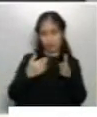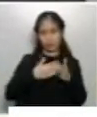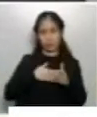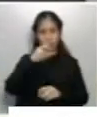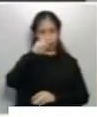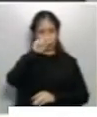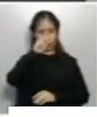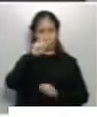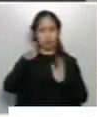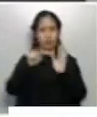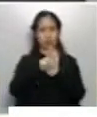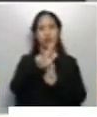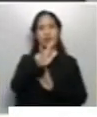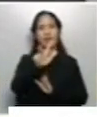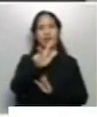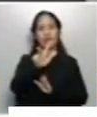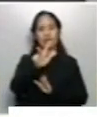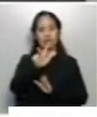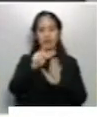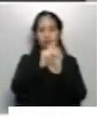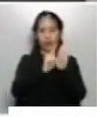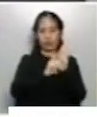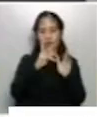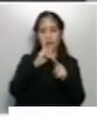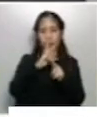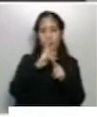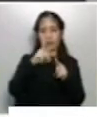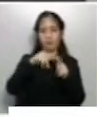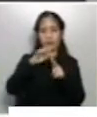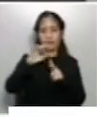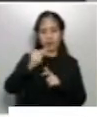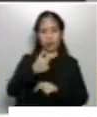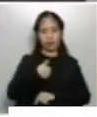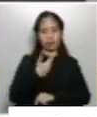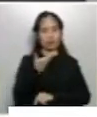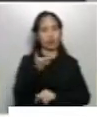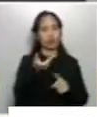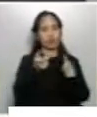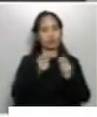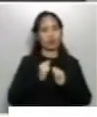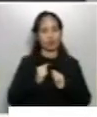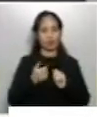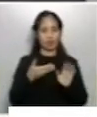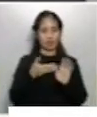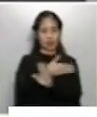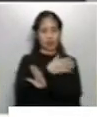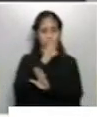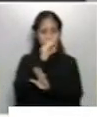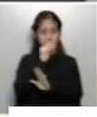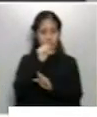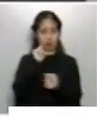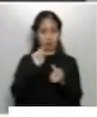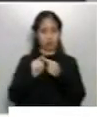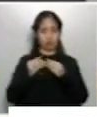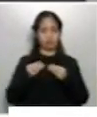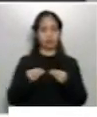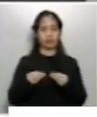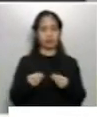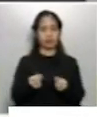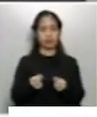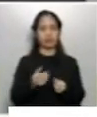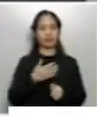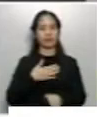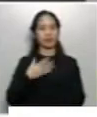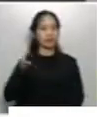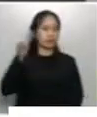ายวิธีความแพ่งเนี่ยครับนั้นต้องขออนุญาตท่านประธานแต่ก่อนที่ผมจะพูดในเนื้อหาผม